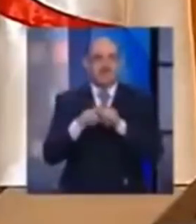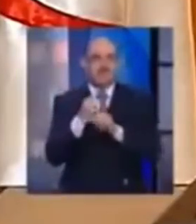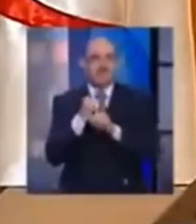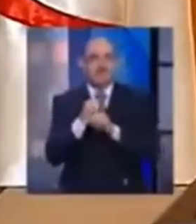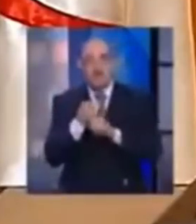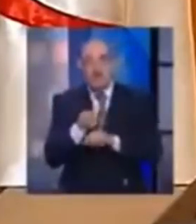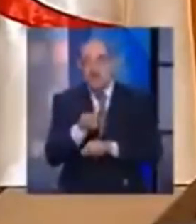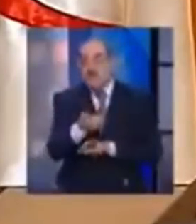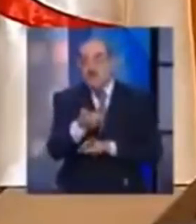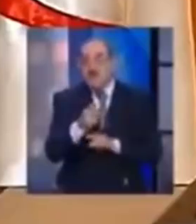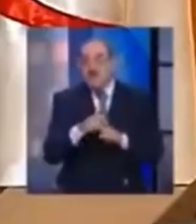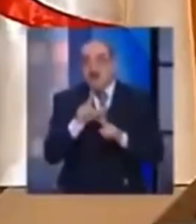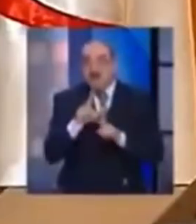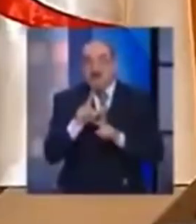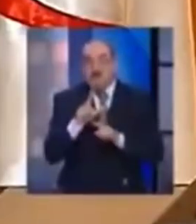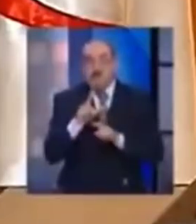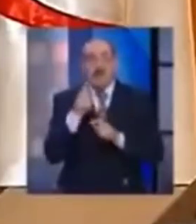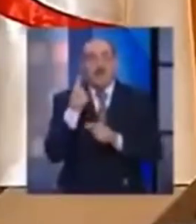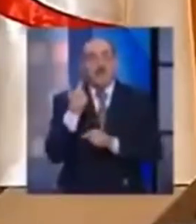ايامات فقط من